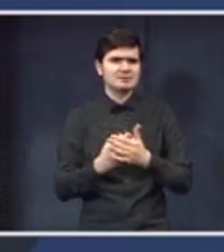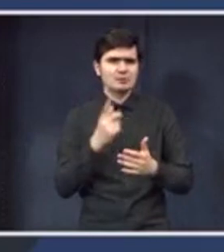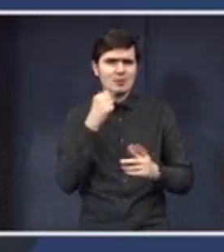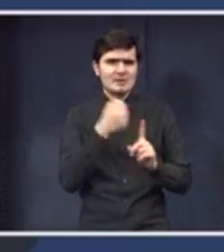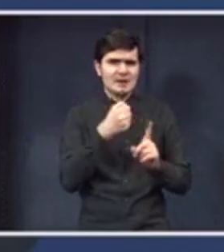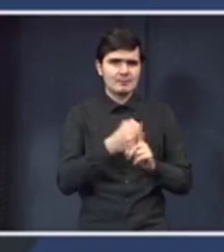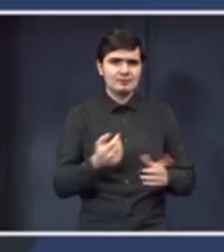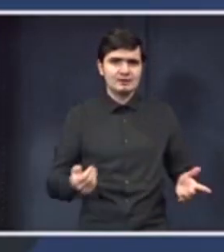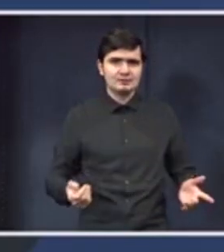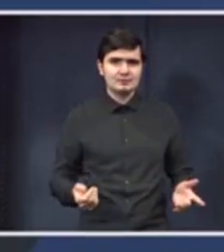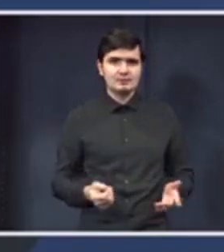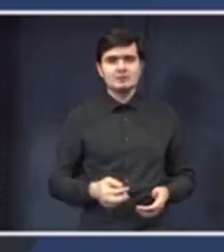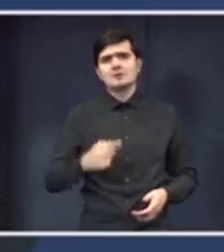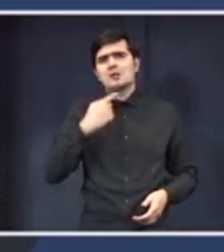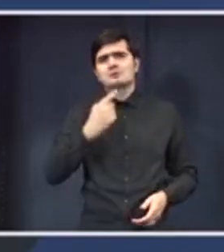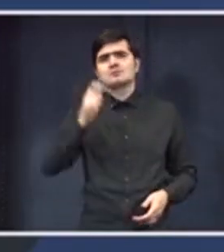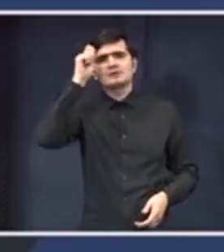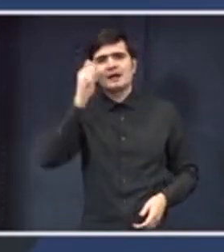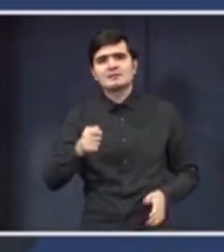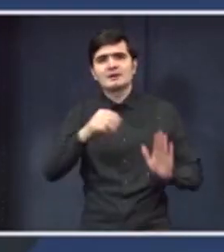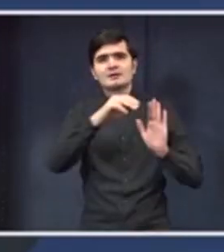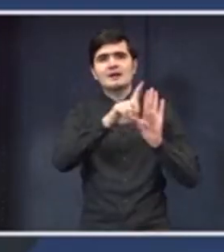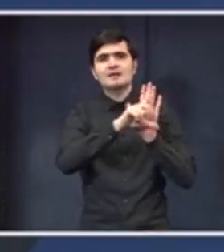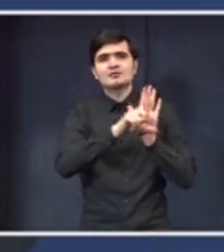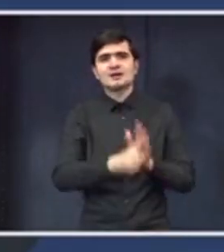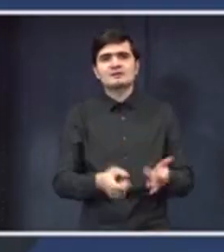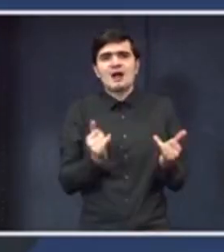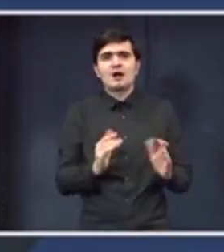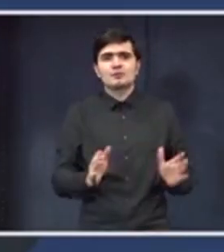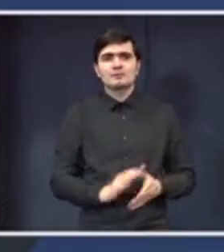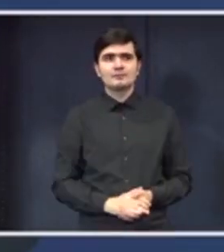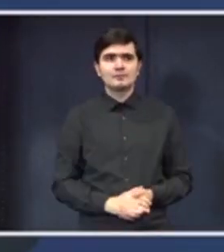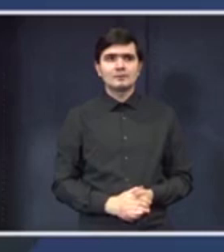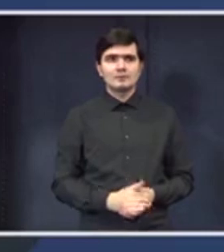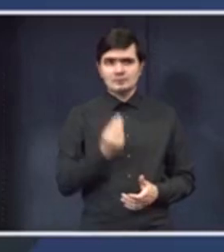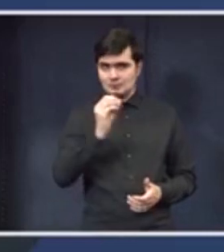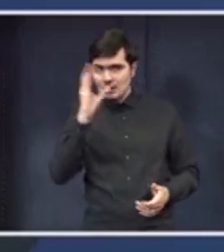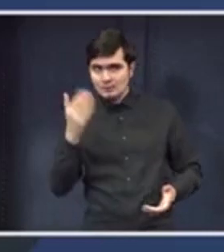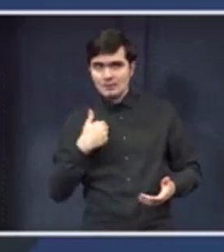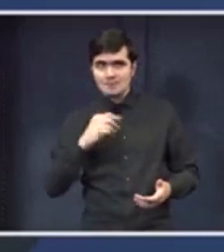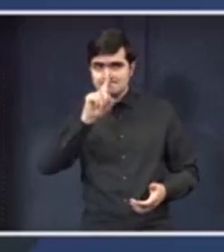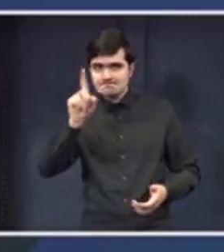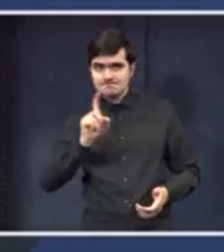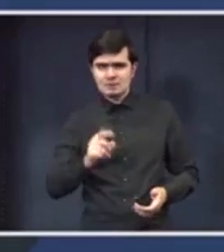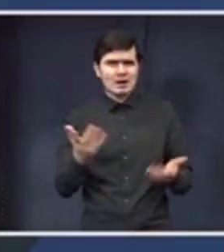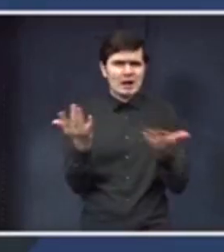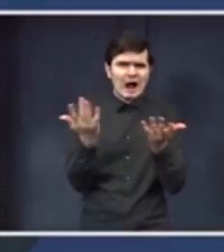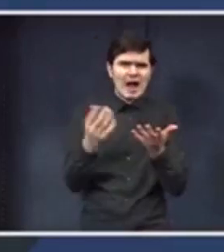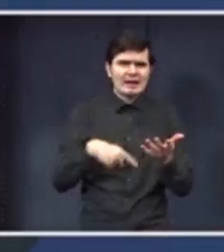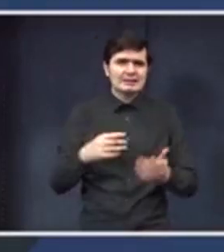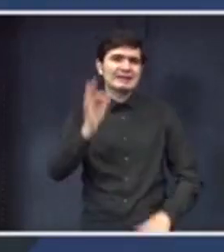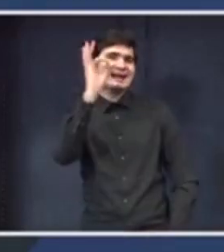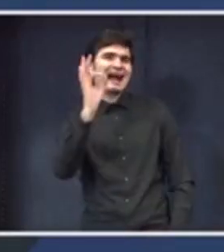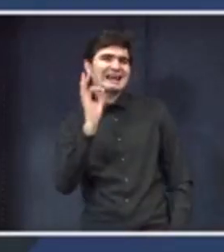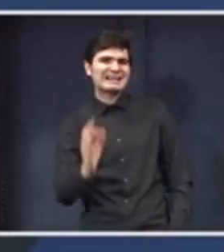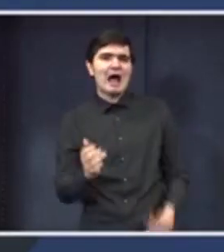protestează? Să respecte legislația în vigoare. Silvian Trandafir, Metropola TV. Care este rata de imunizare acum